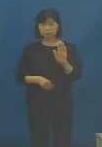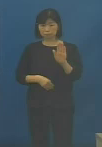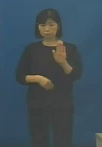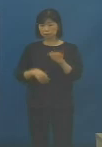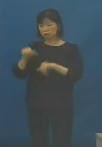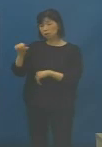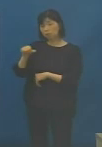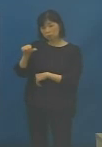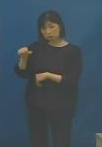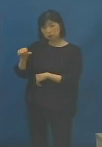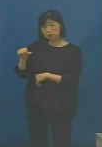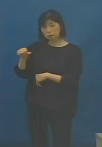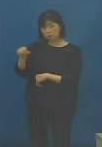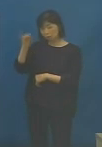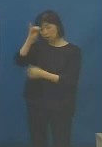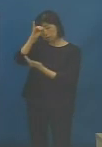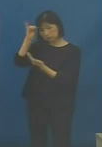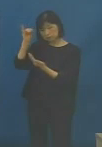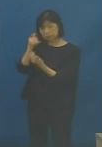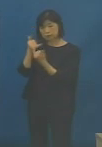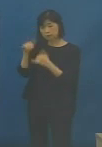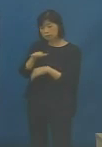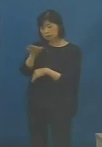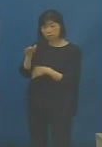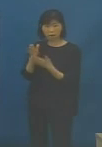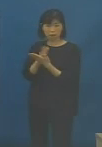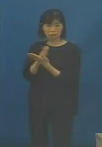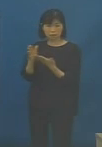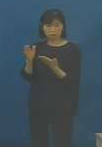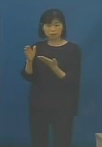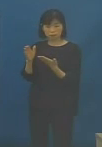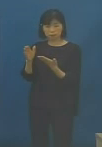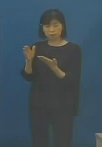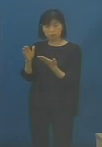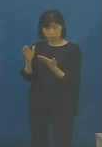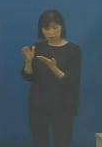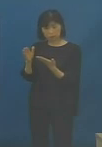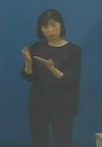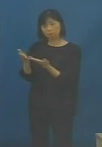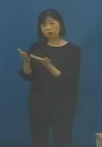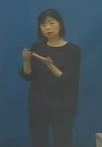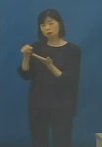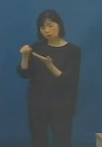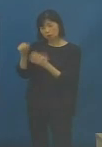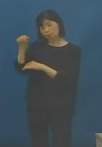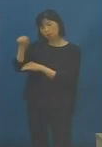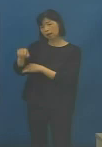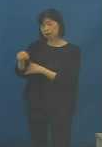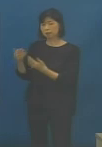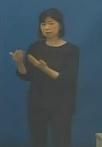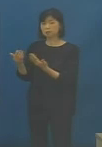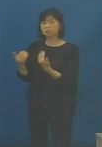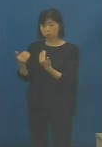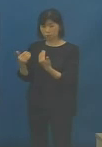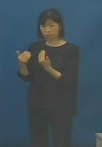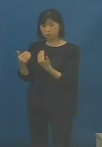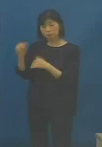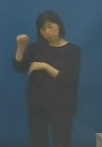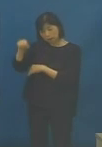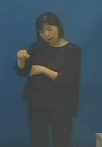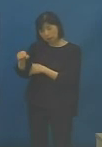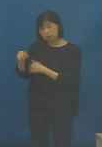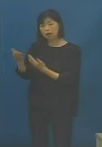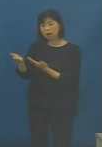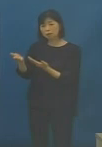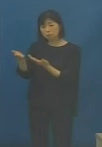5人のご判断をされた方々が、ご了解いただかないとちょっと出せない部分もありますの でそこは留保をさせていただきた